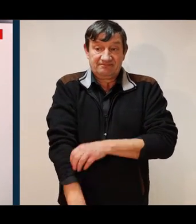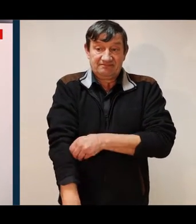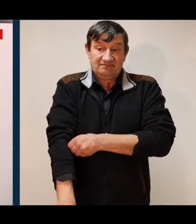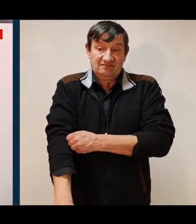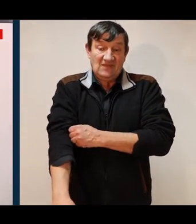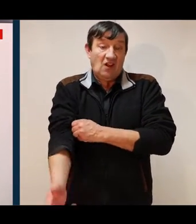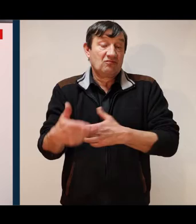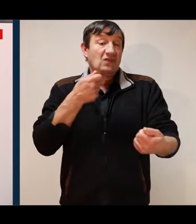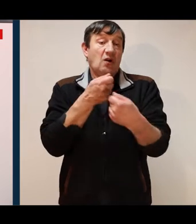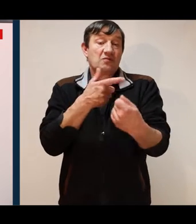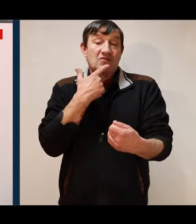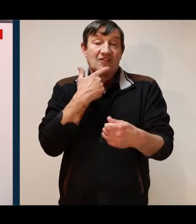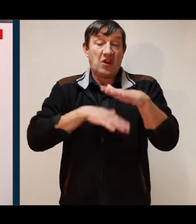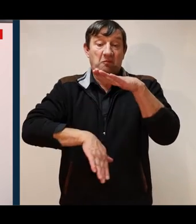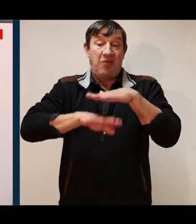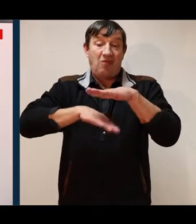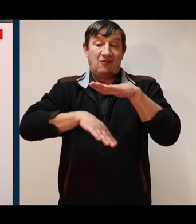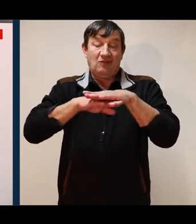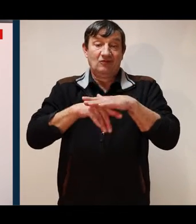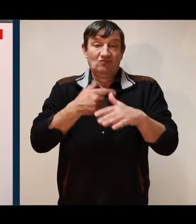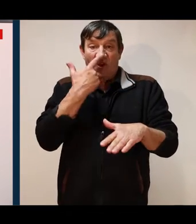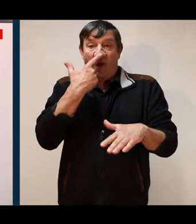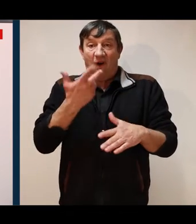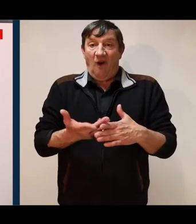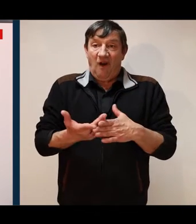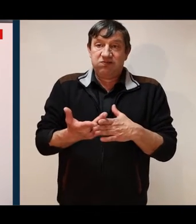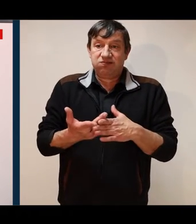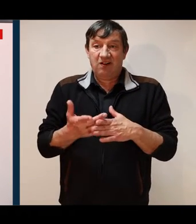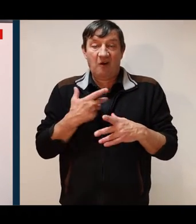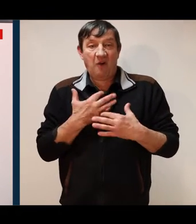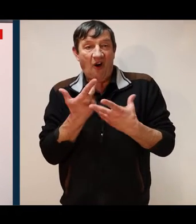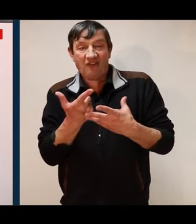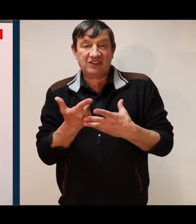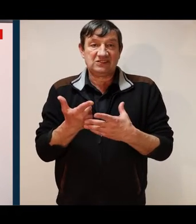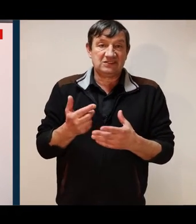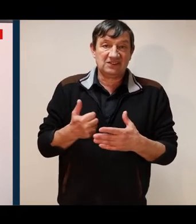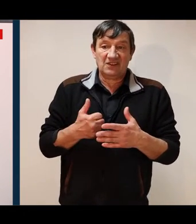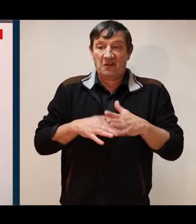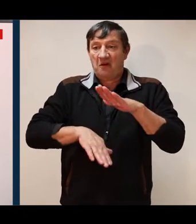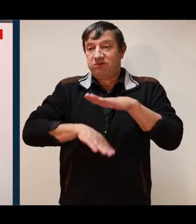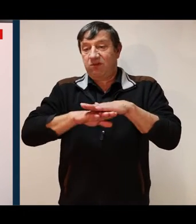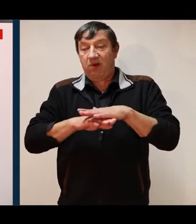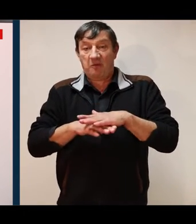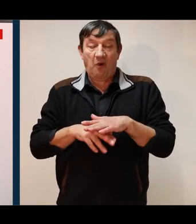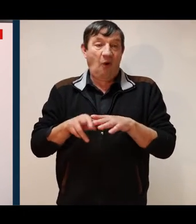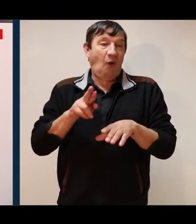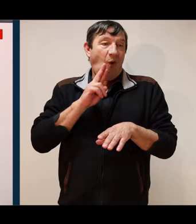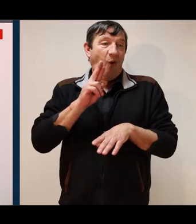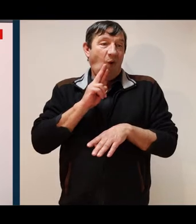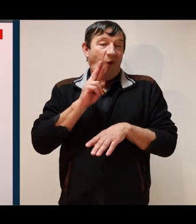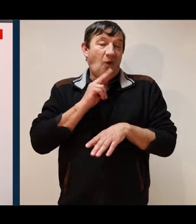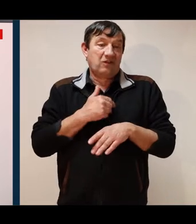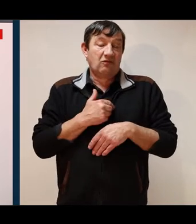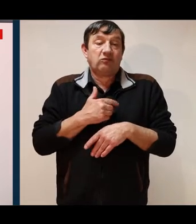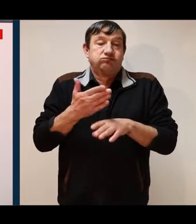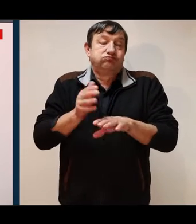Ça correspond à quoi? C'est quand je plafonne, quand j'ai l'impression que finalement les choses sont pas ce que je voulais qu'elles soient, que ça ronronne. Mais en fait, ça, je